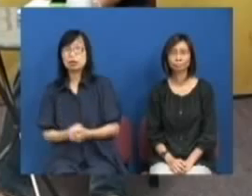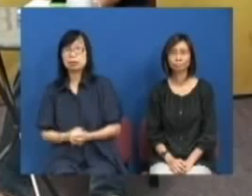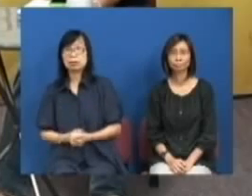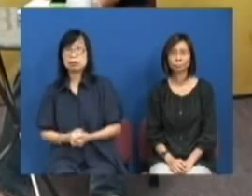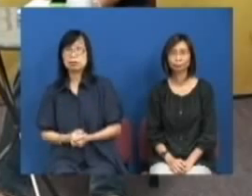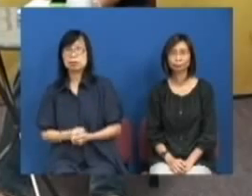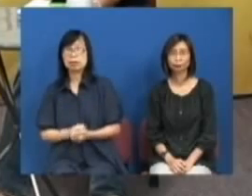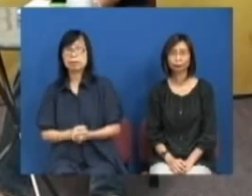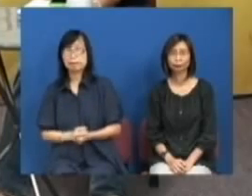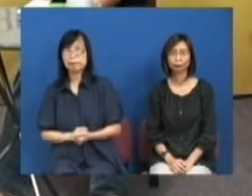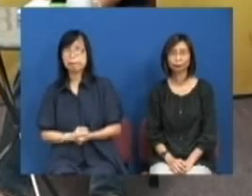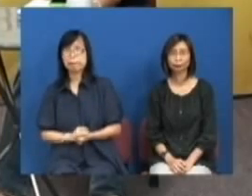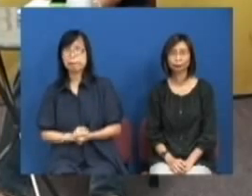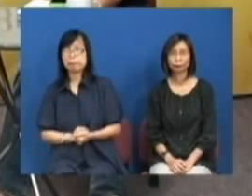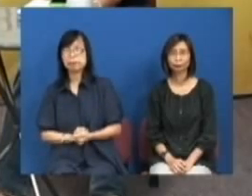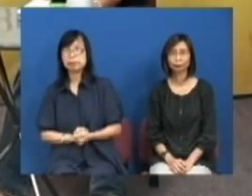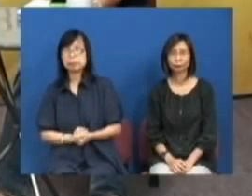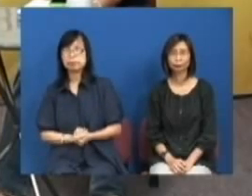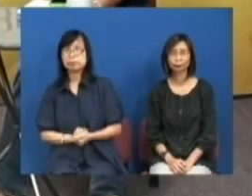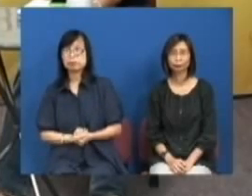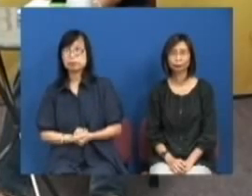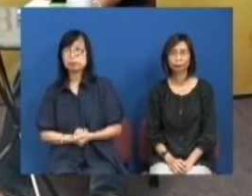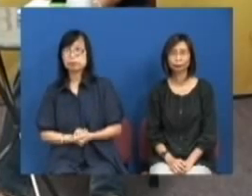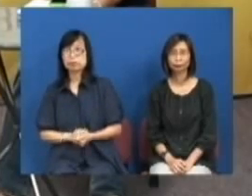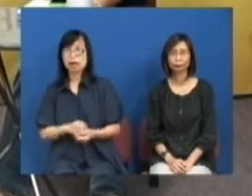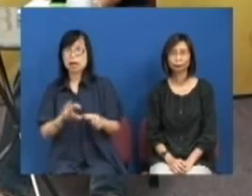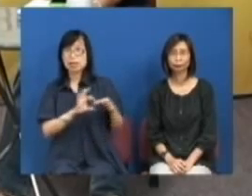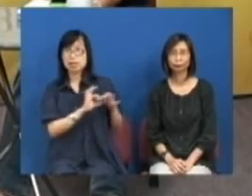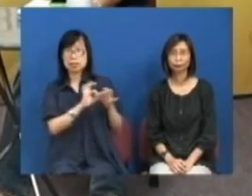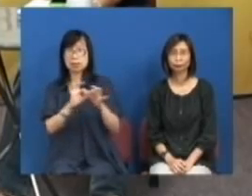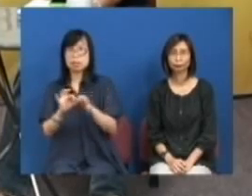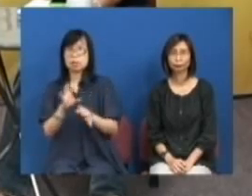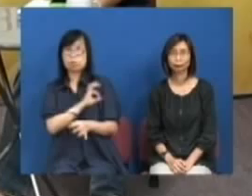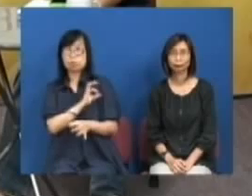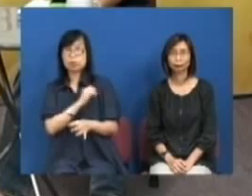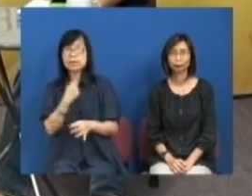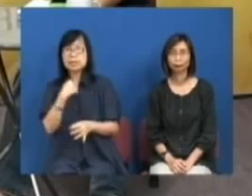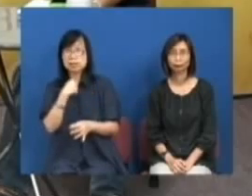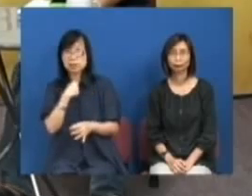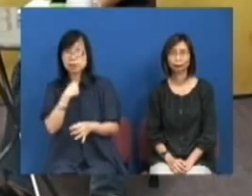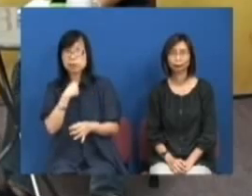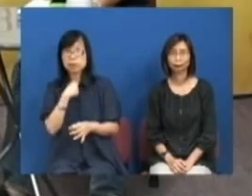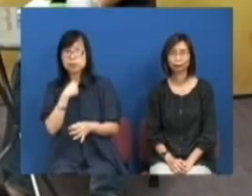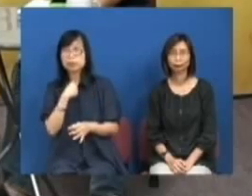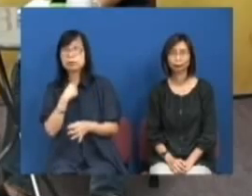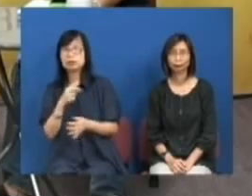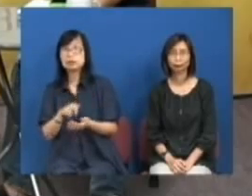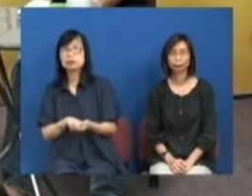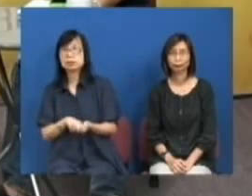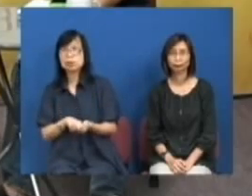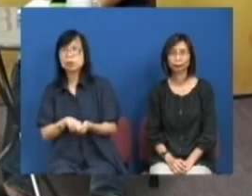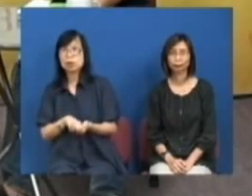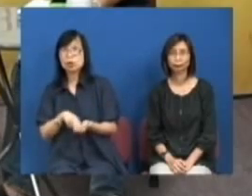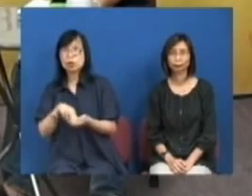campaign應該怎麼搞呢，我都其實支聯會應不應該 在那裡搞簽名運動或者做其他